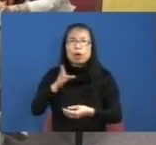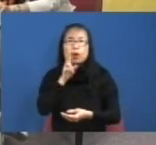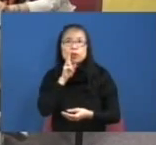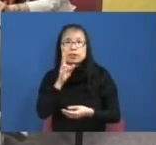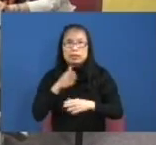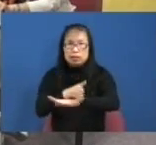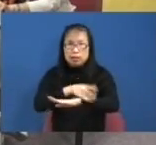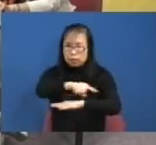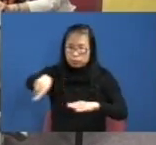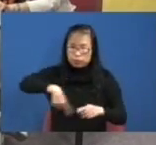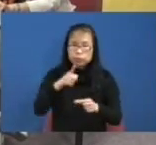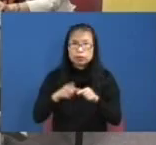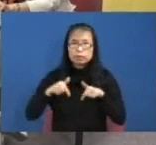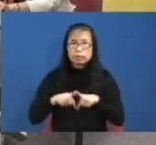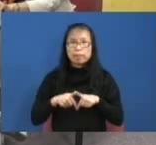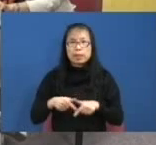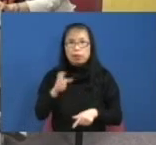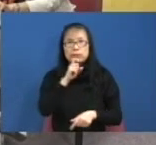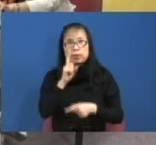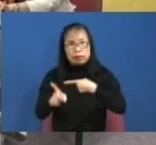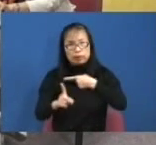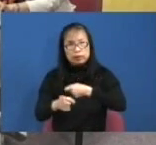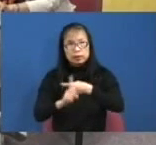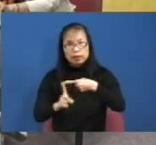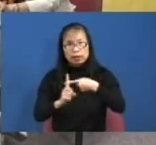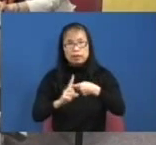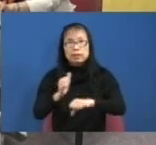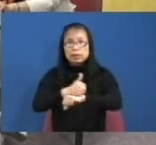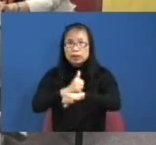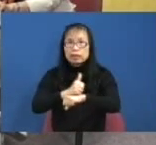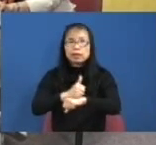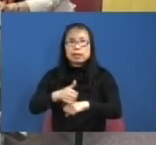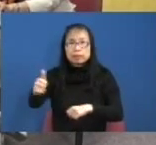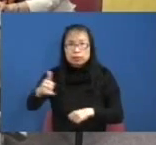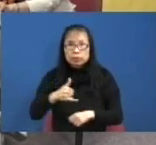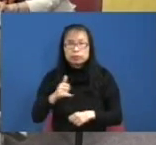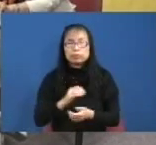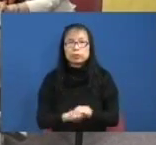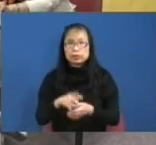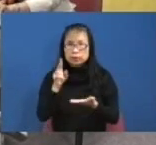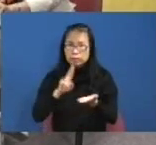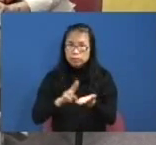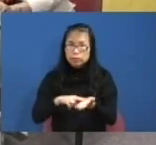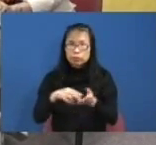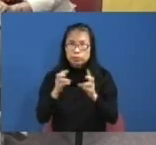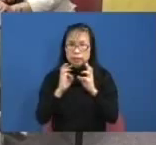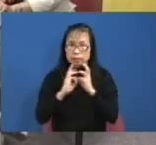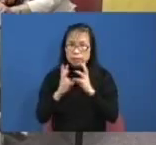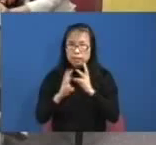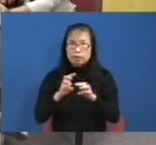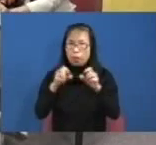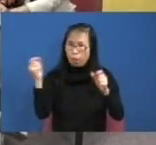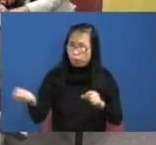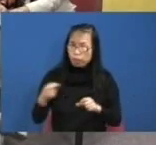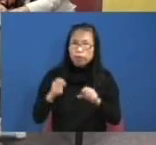樣，有將一啲譬如話危機嚟到嘅時候，我哋點樣係將呢個信息咧係好快話俾